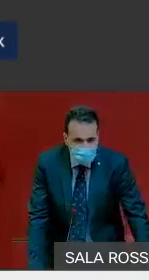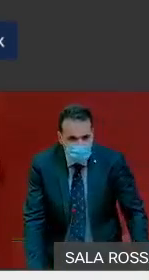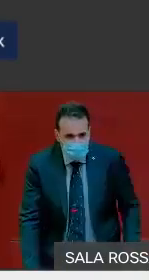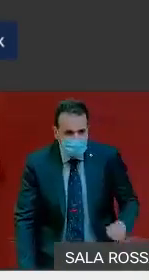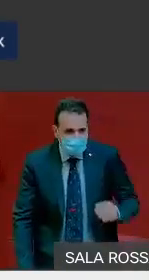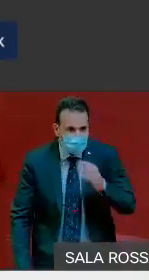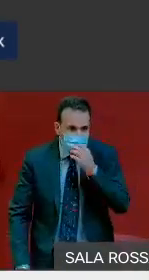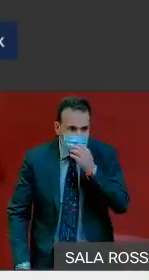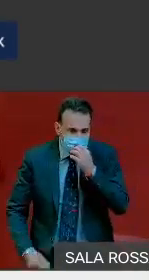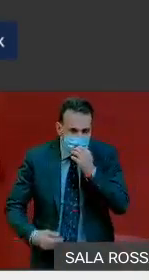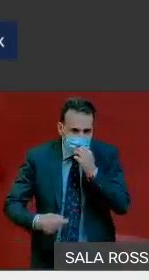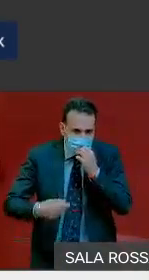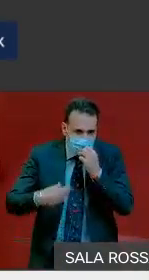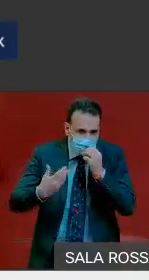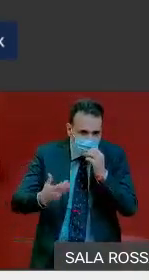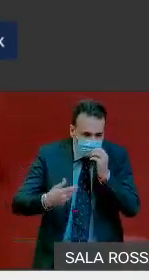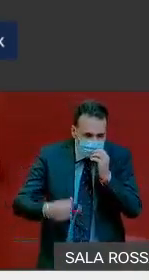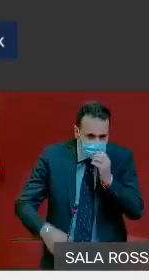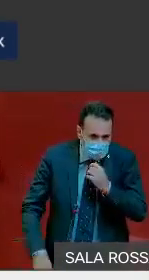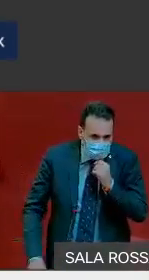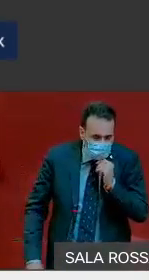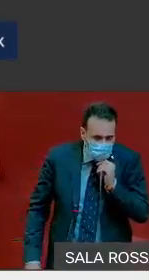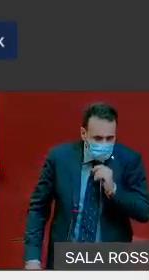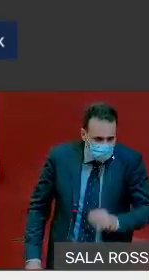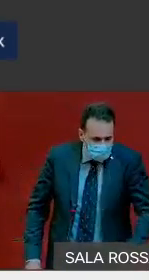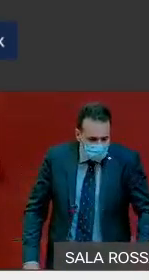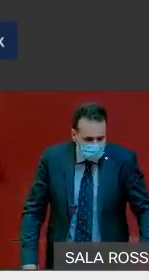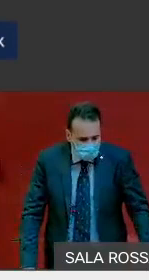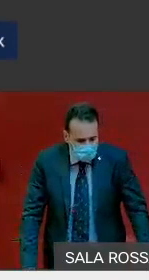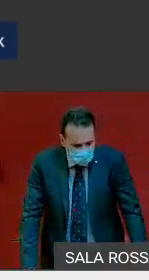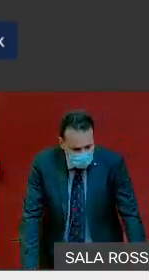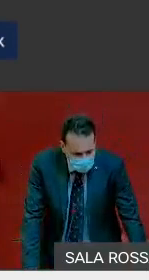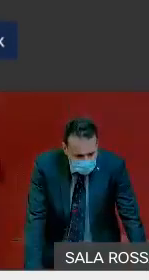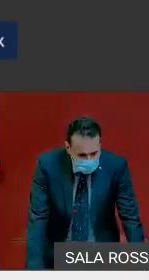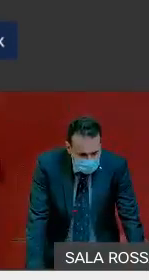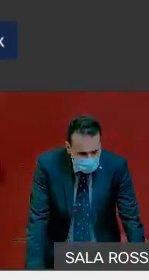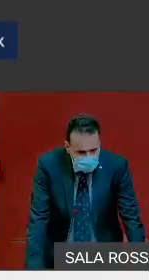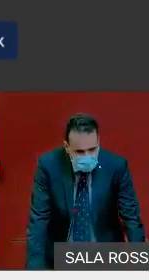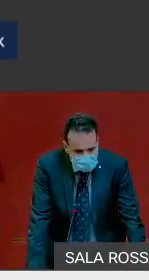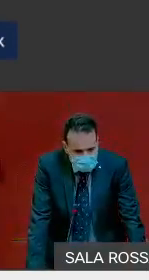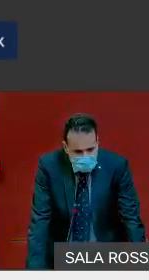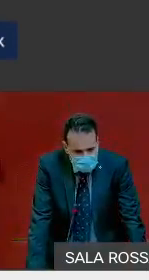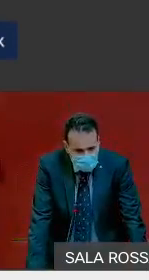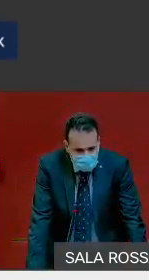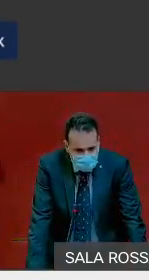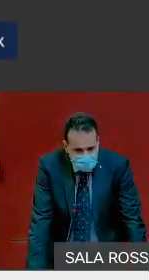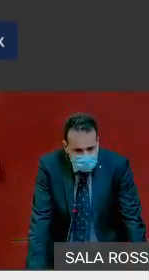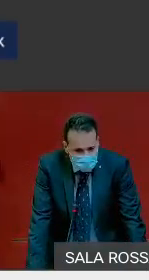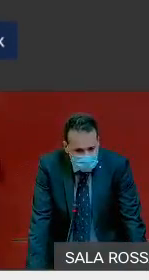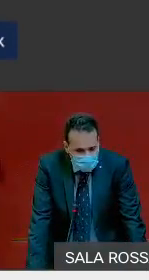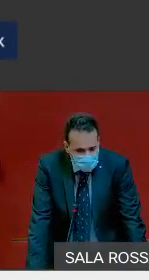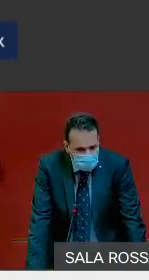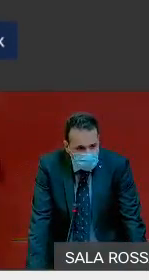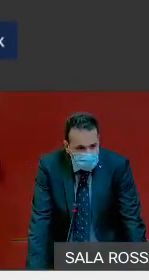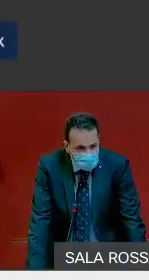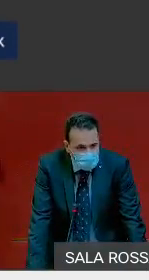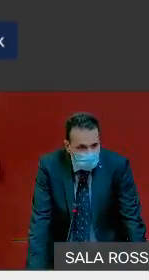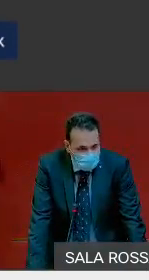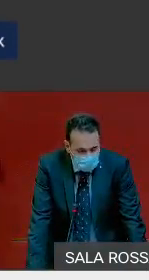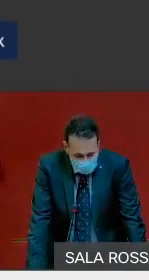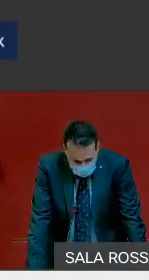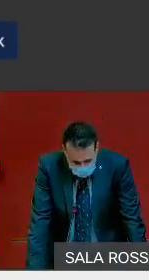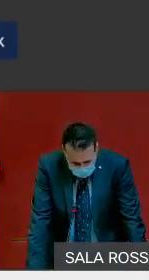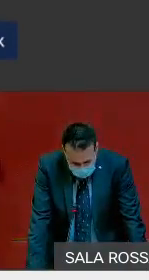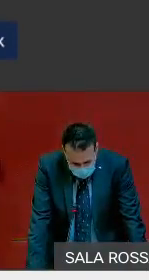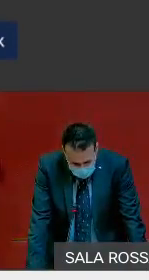che potrebbero essere ancora più diciamo messe a reddito di sviluppo economico per